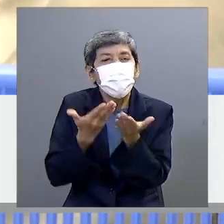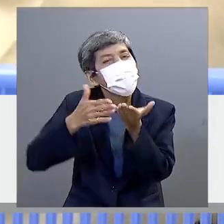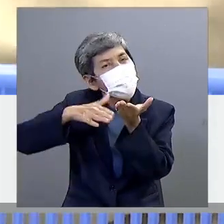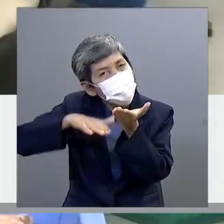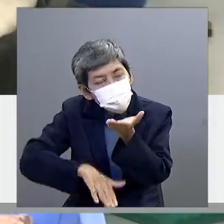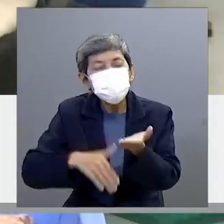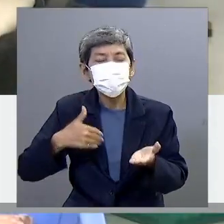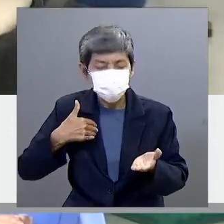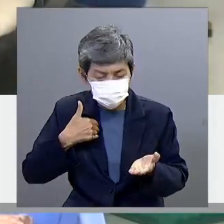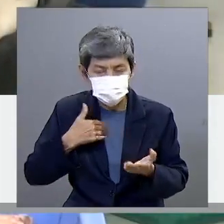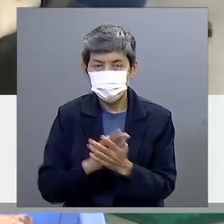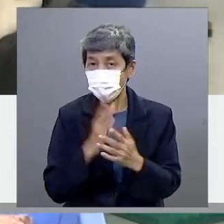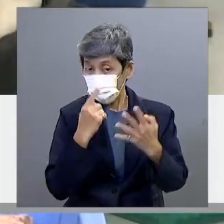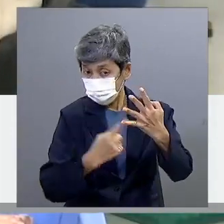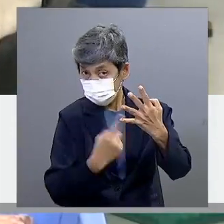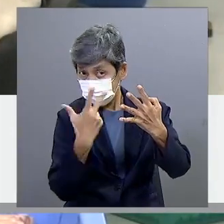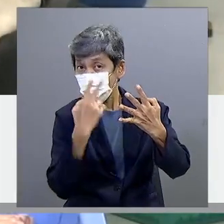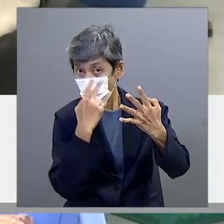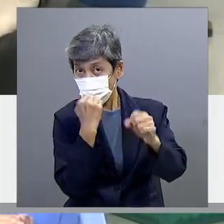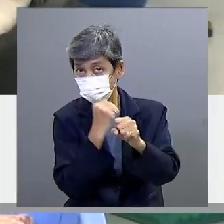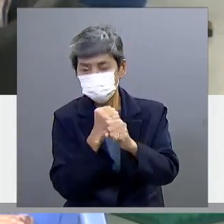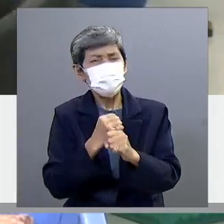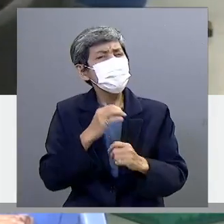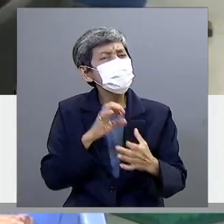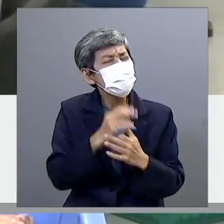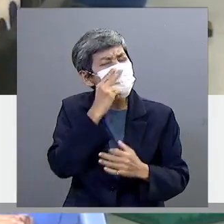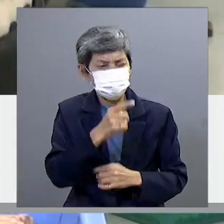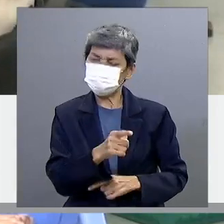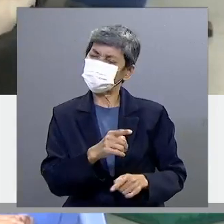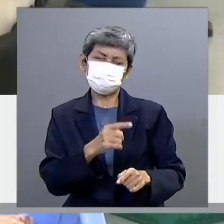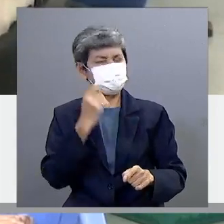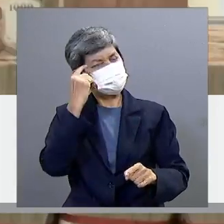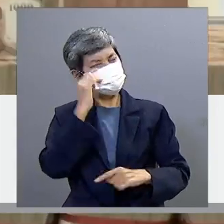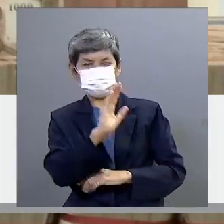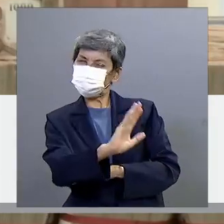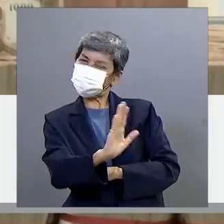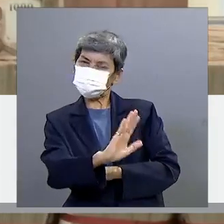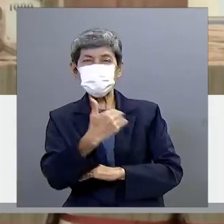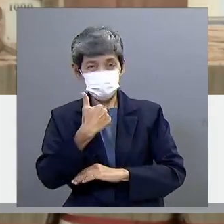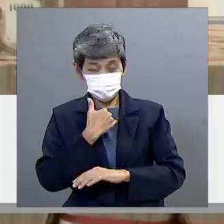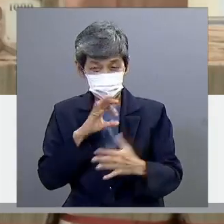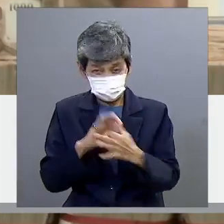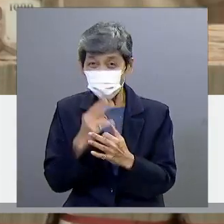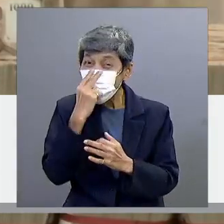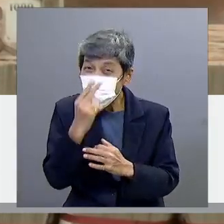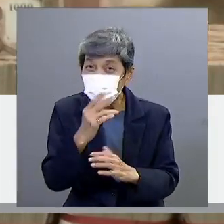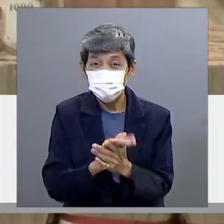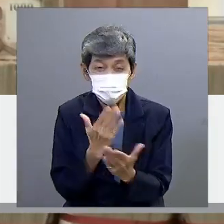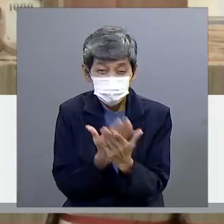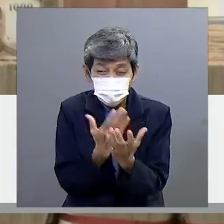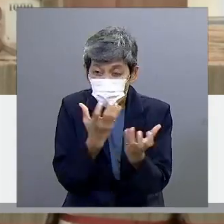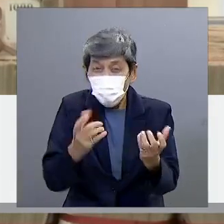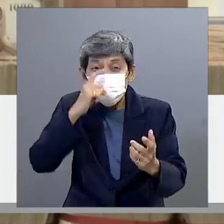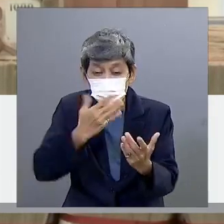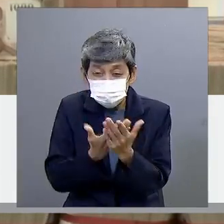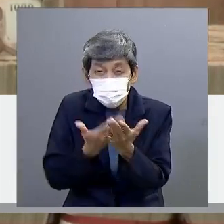ซึ่งนักวิเคราะห์ส่วนใหญ่นะคะมองว่ากนง.มองโลกในแง่ดีเกินไปหรือเปล่าโดยเฉพาะการประเมินว่าอัตราเงินเฟ้อในประเทศจะลดลงในไ